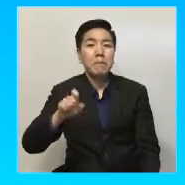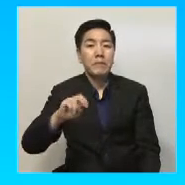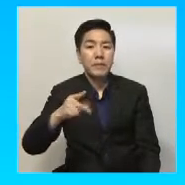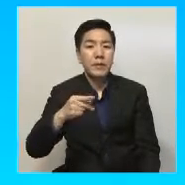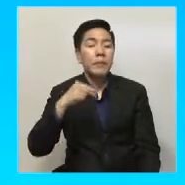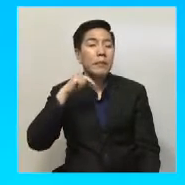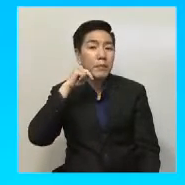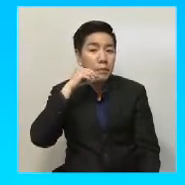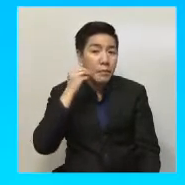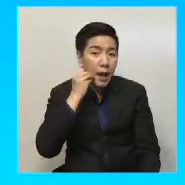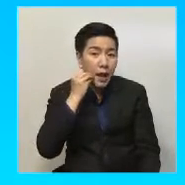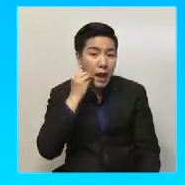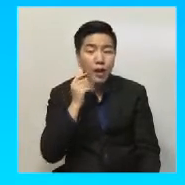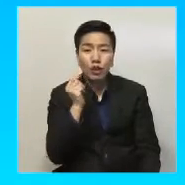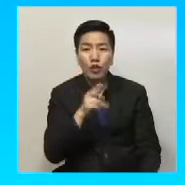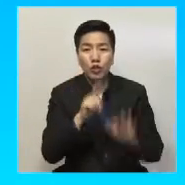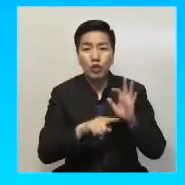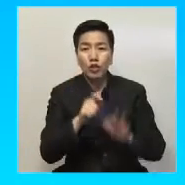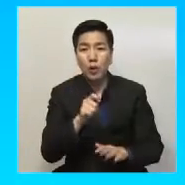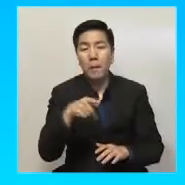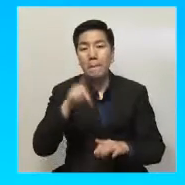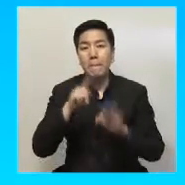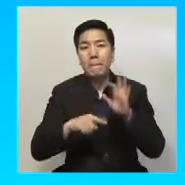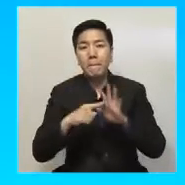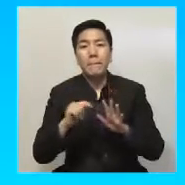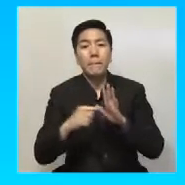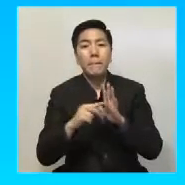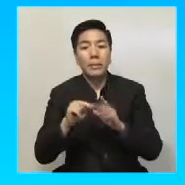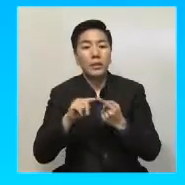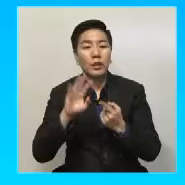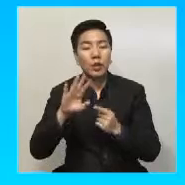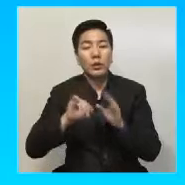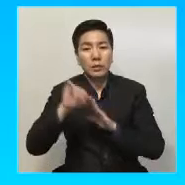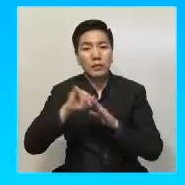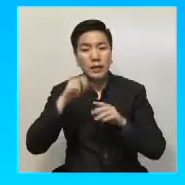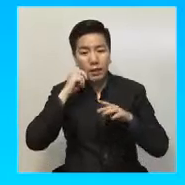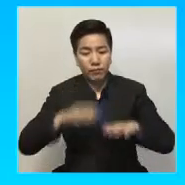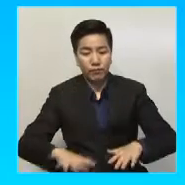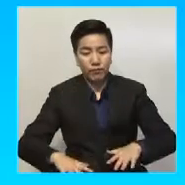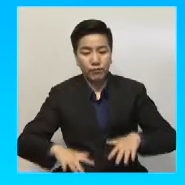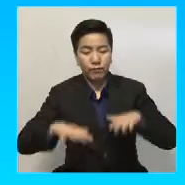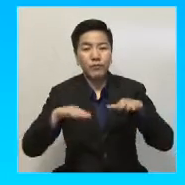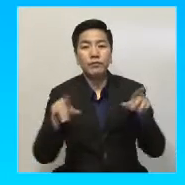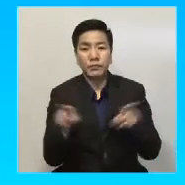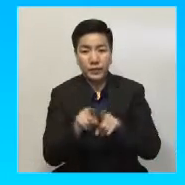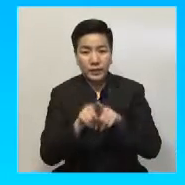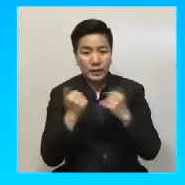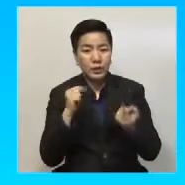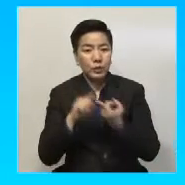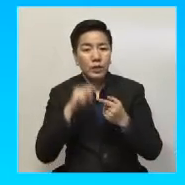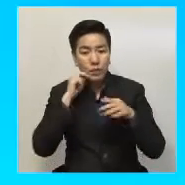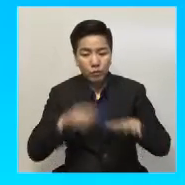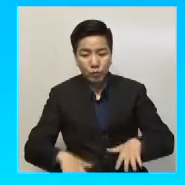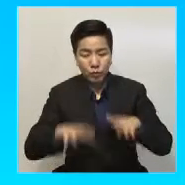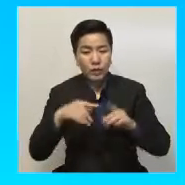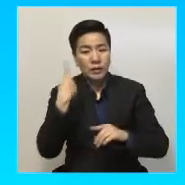านท่อบ้านขออภัยค่ะบ้านท่อป่าตันนะคะในตัวเมืองเชียงใหม่ระดับน้ำก็สูงขึ้นเช่นเดียวกันทำ